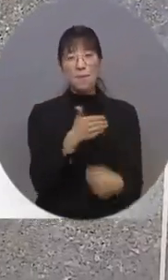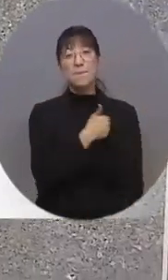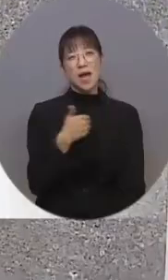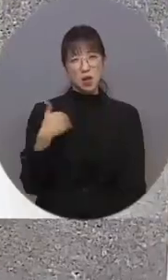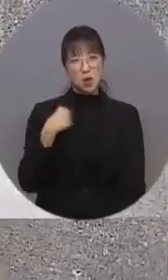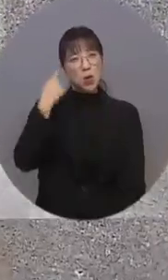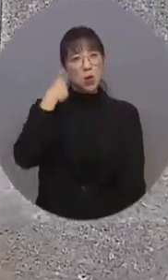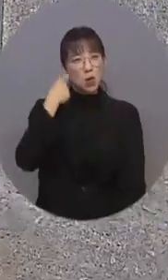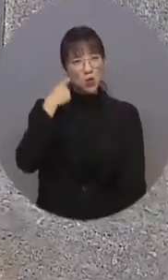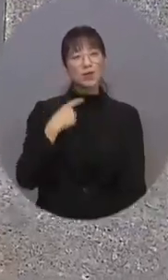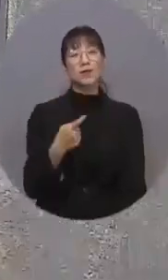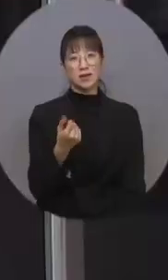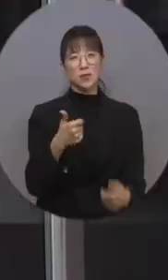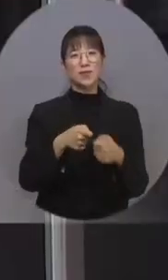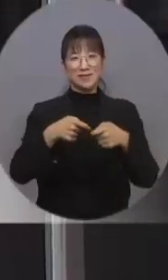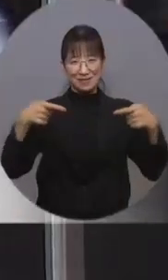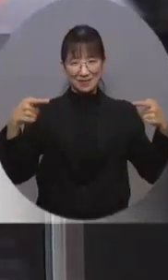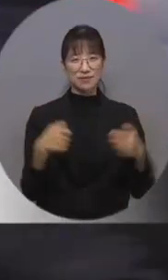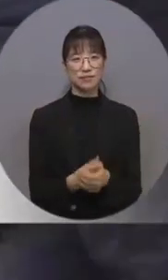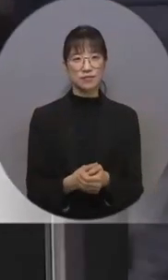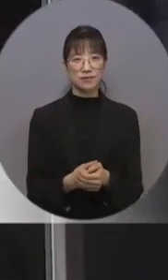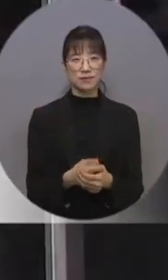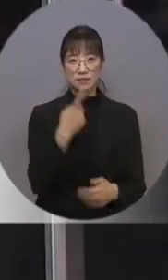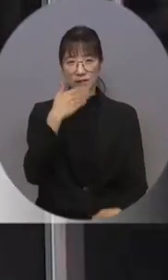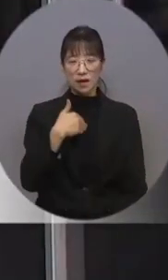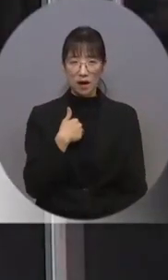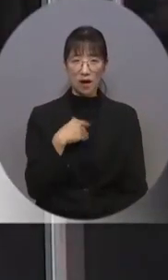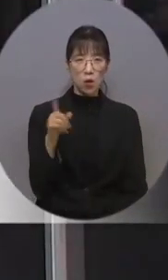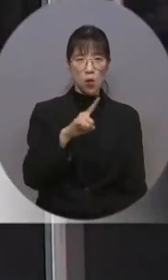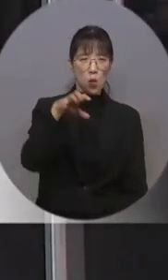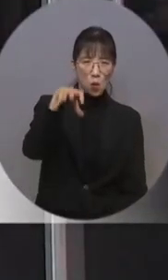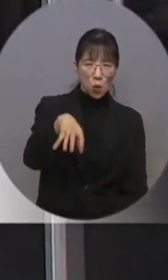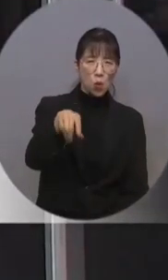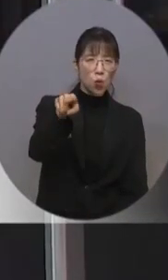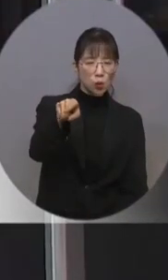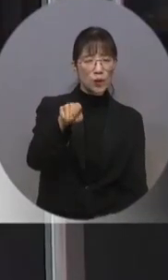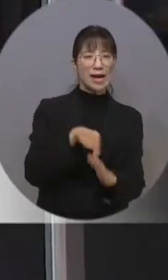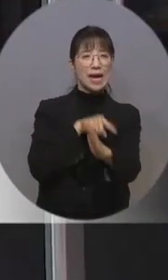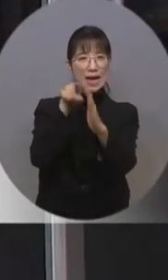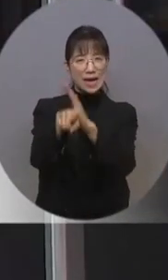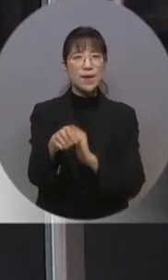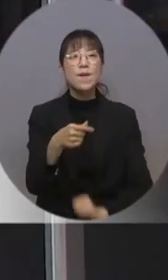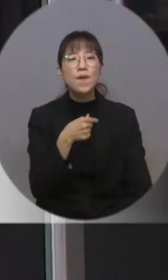함께 높아졌습니다. 제가 어디 가려고